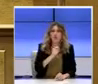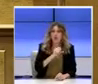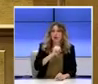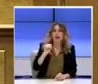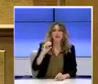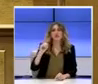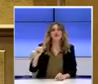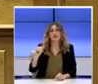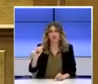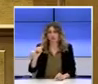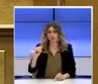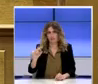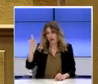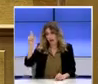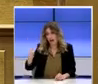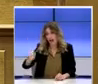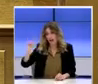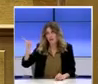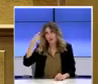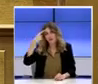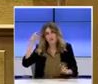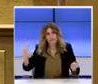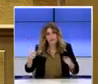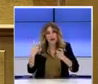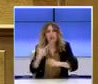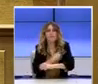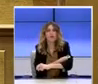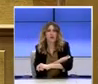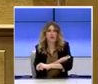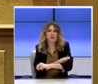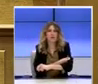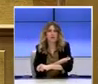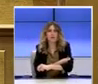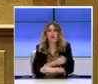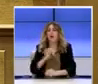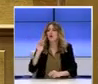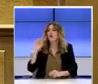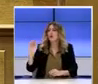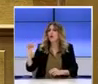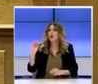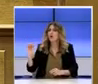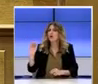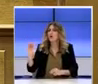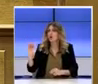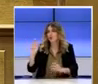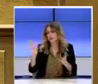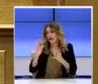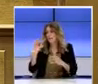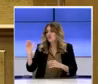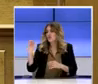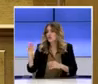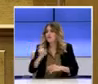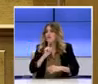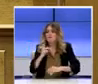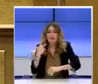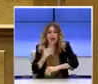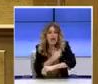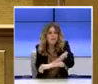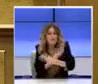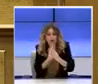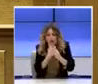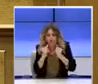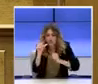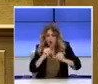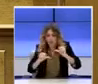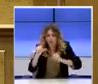ποιον ανήκει η πατέντα του εμβολίου και αυτός απάντησε. Στους ανθρώπους ανήκει. Δεν υπάρχει